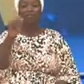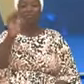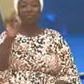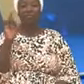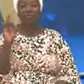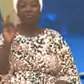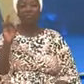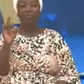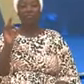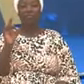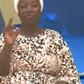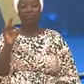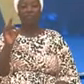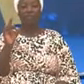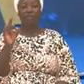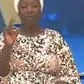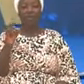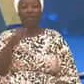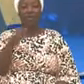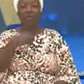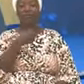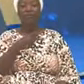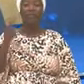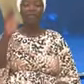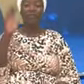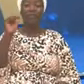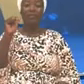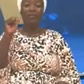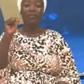3,15 versé 15